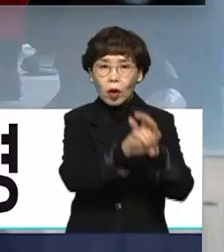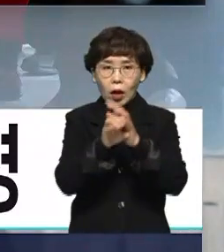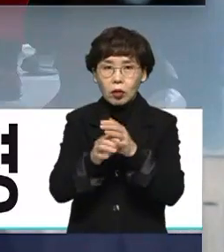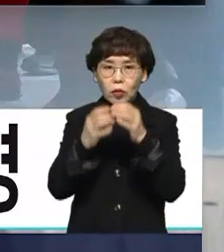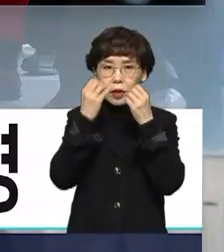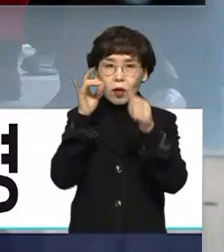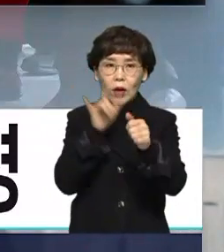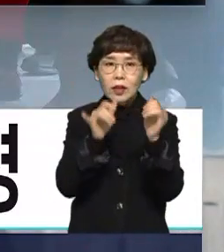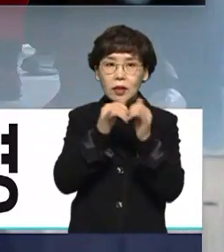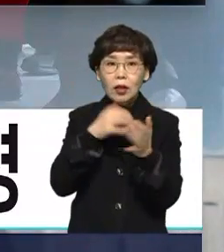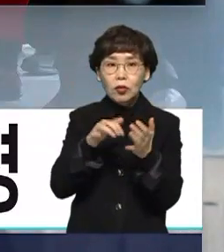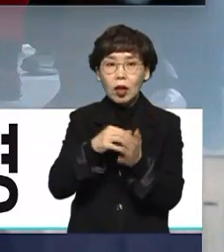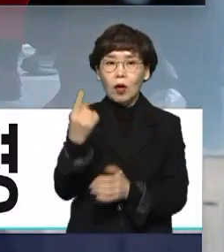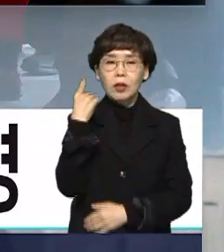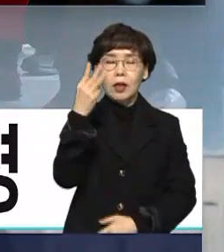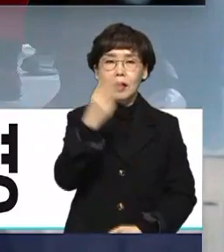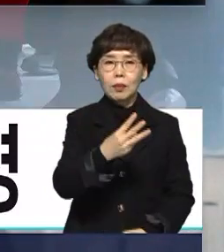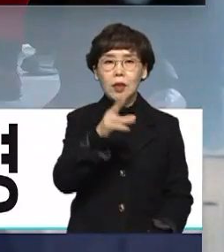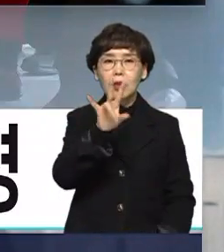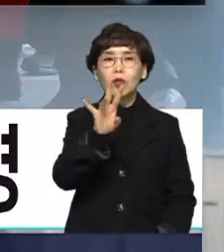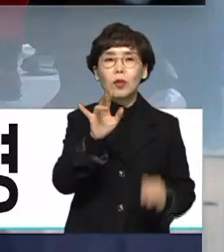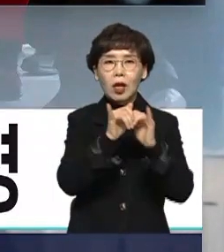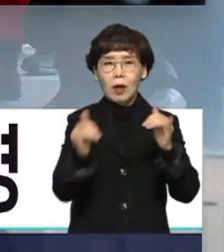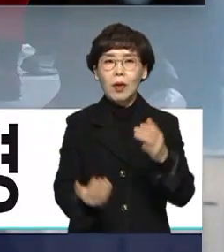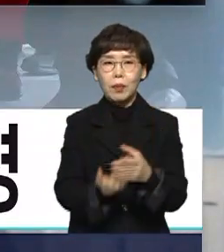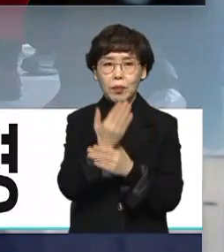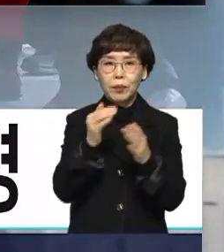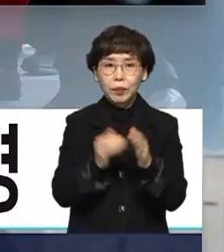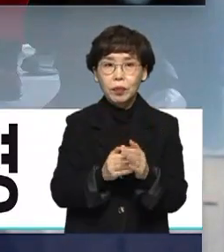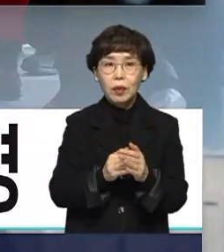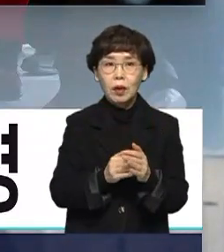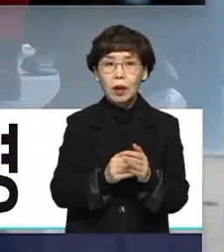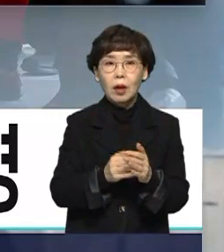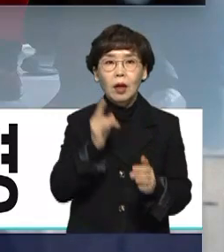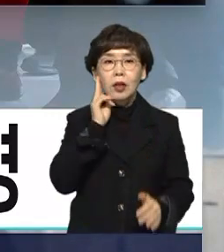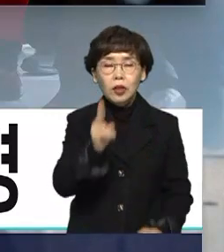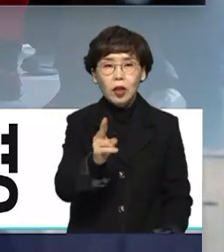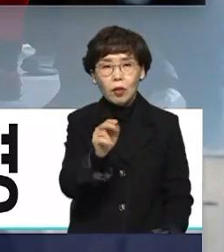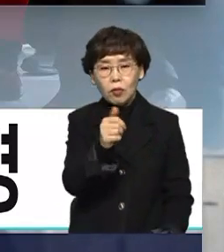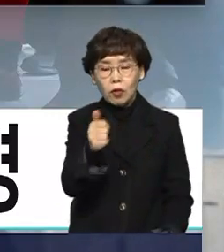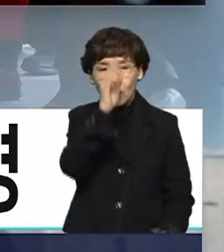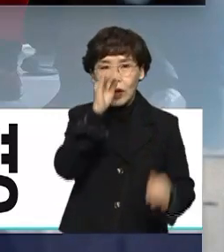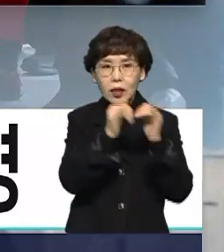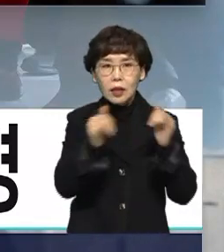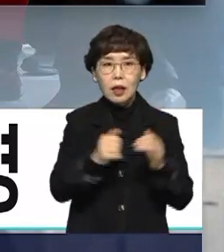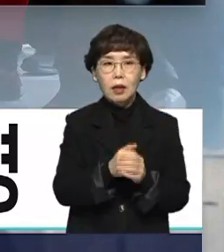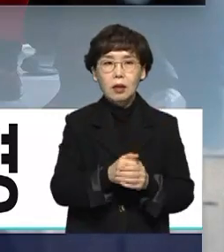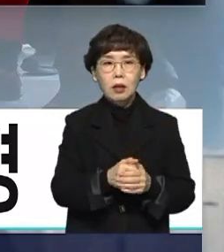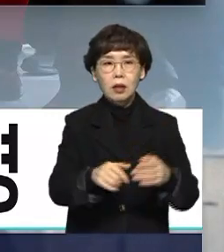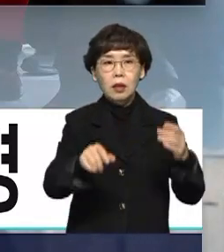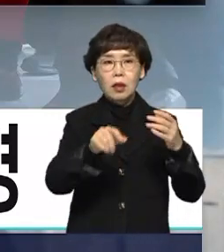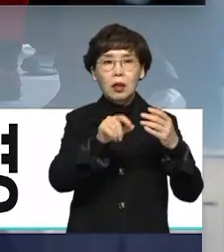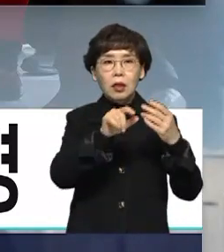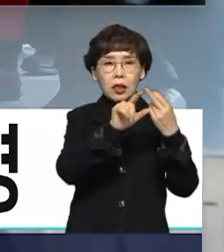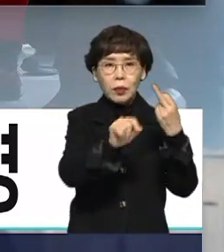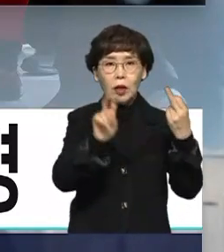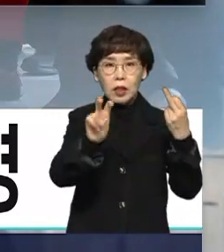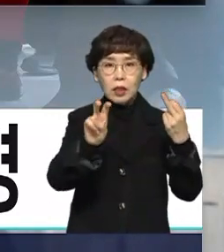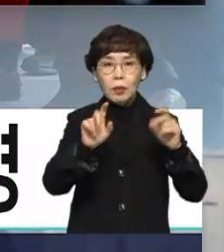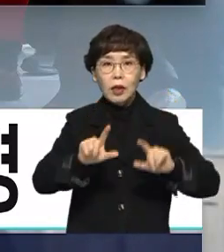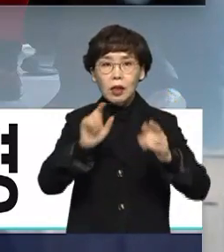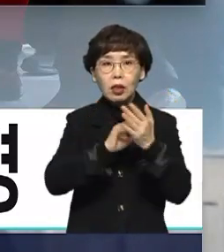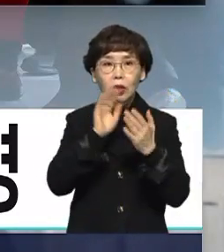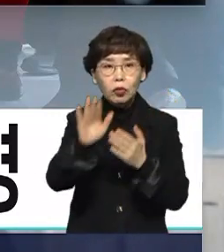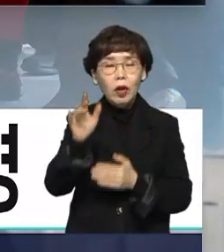코로나19 신규 확진자는 어제 3,024명이 발생했습니다. 위중증 환자는 지난달 20일 이후 보름 만에 1,000명